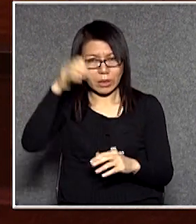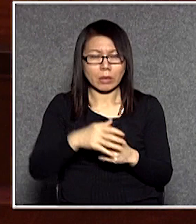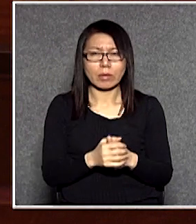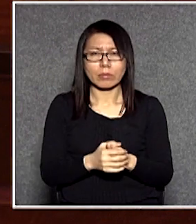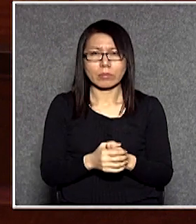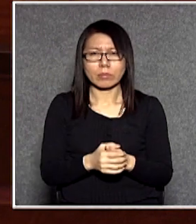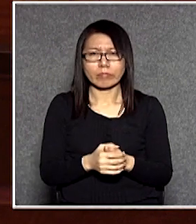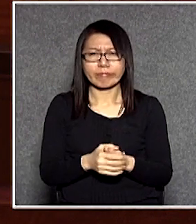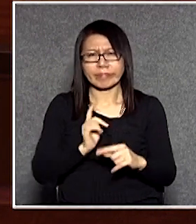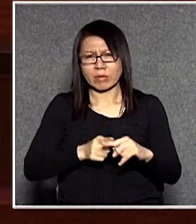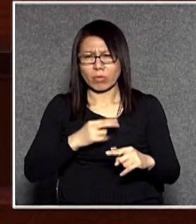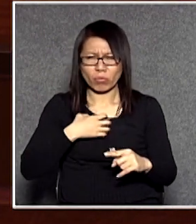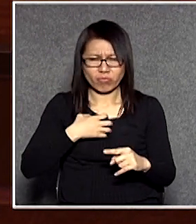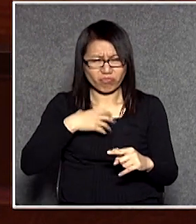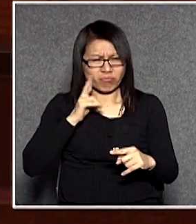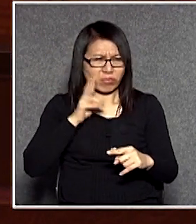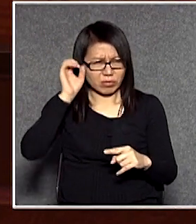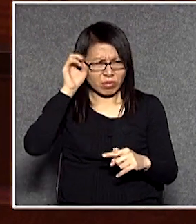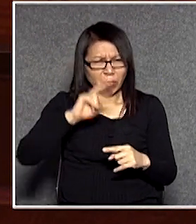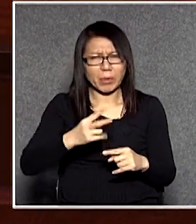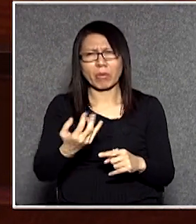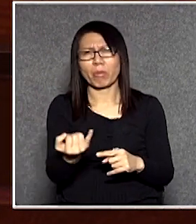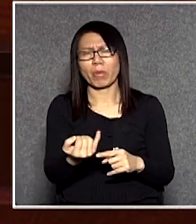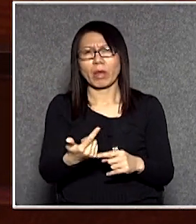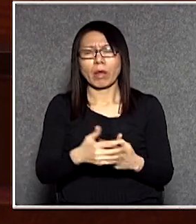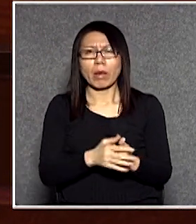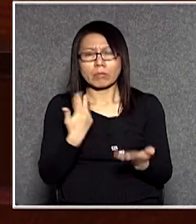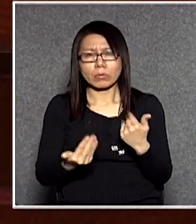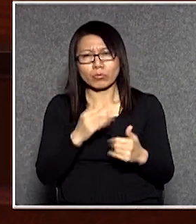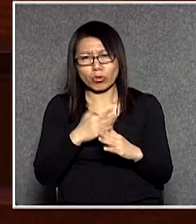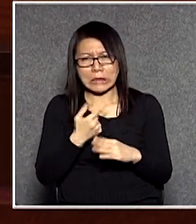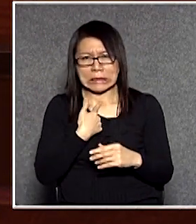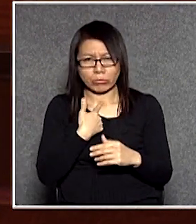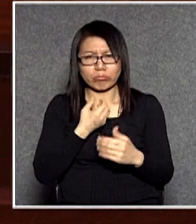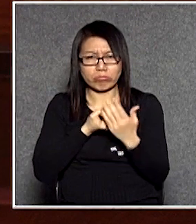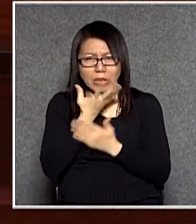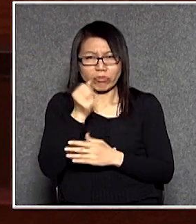未盡妥善，不得不改變初衷，提出反對。